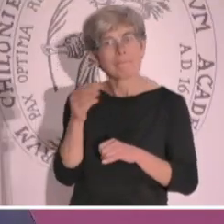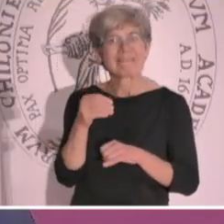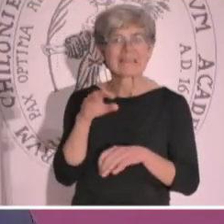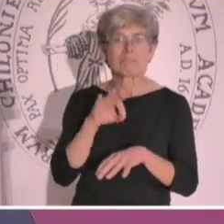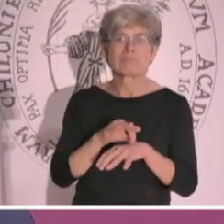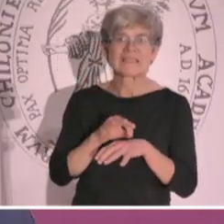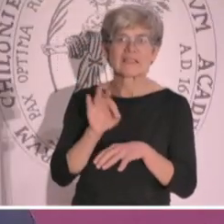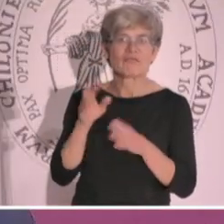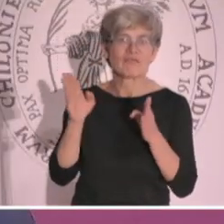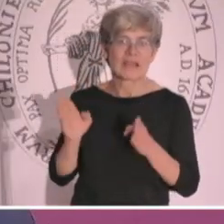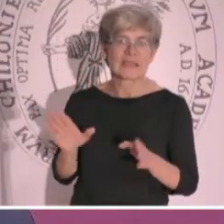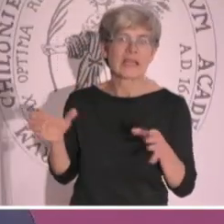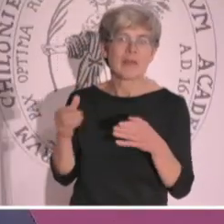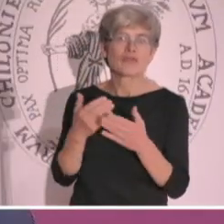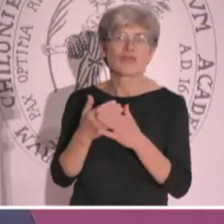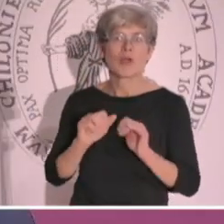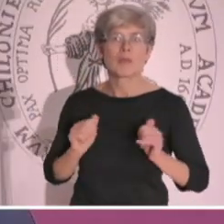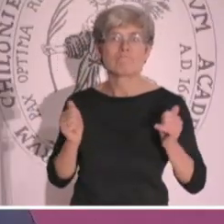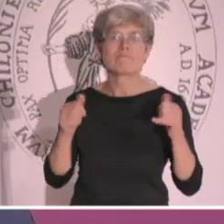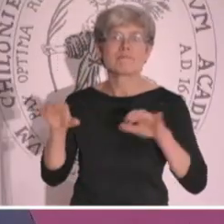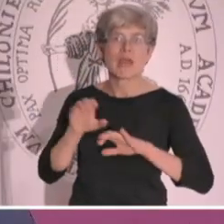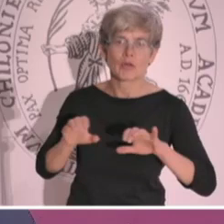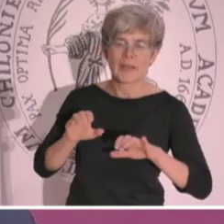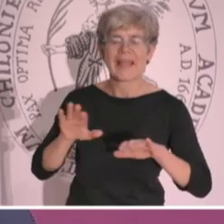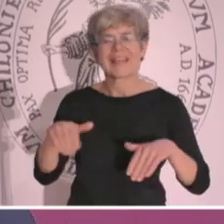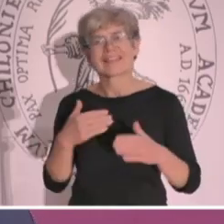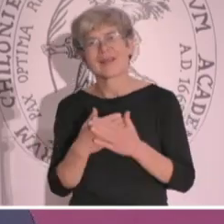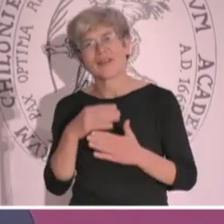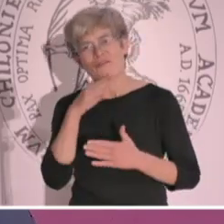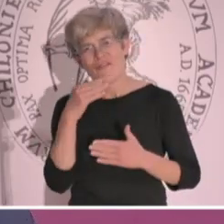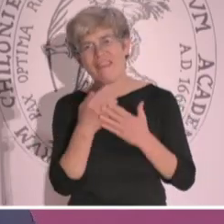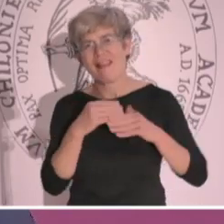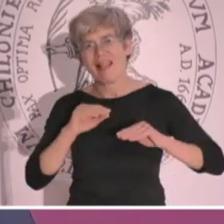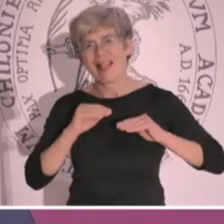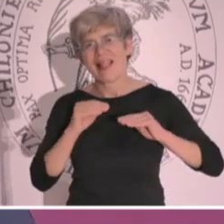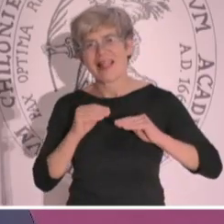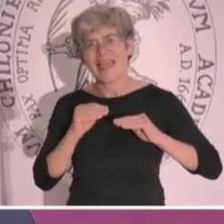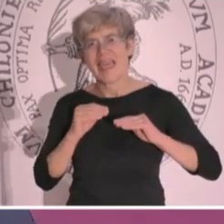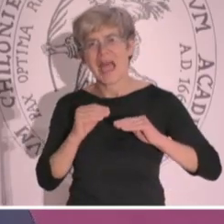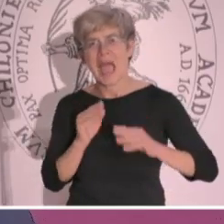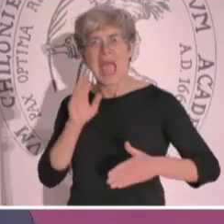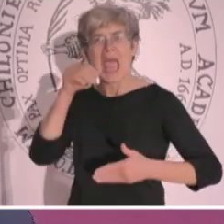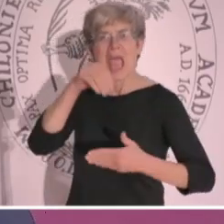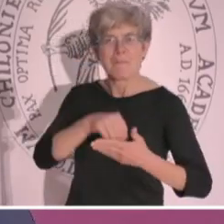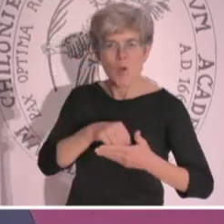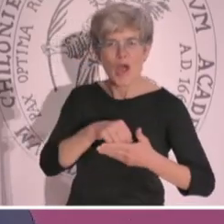haben sehr viel Lehrimport, Lehrexport, also sehr heterogen, würde ich mal sagen, ist